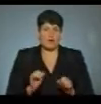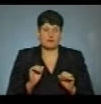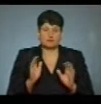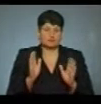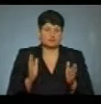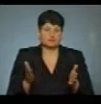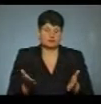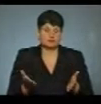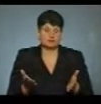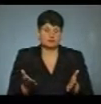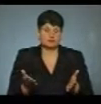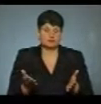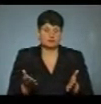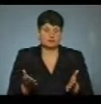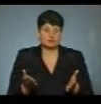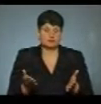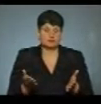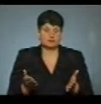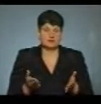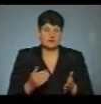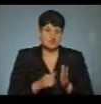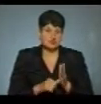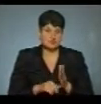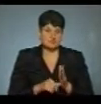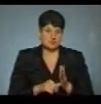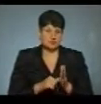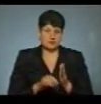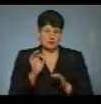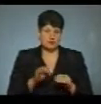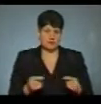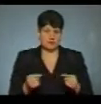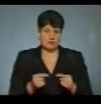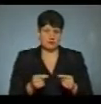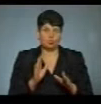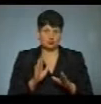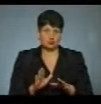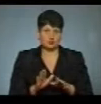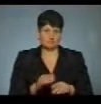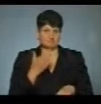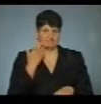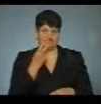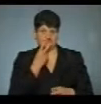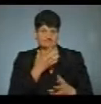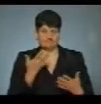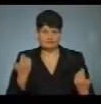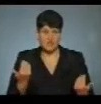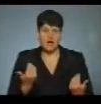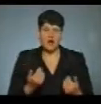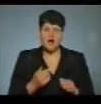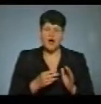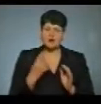легкою формою хворіють 60% населення. А 40% – це гості респіраторні